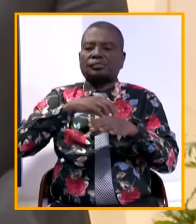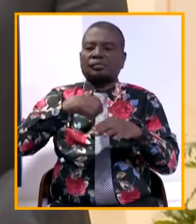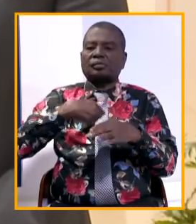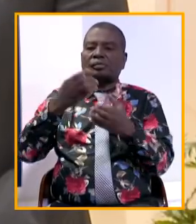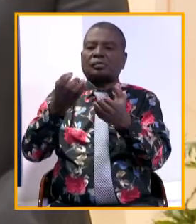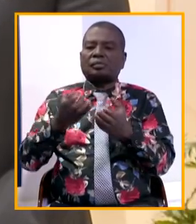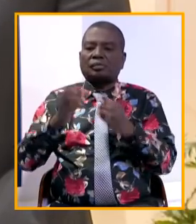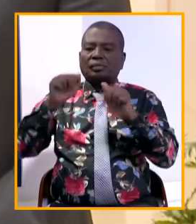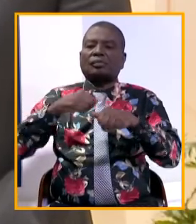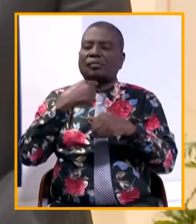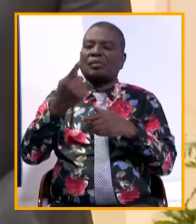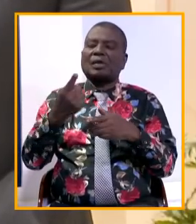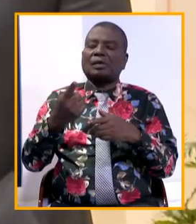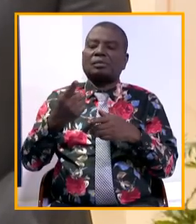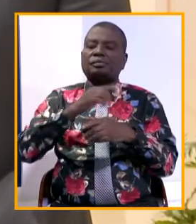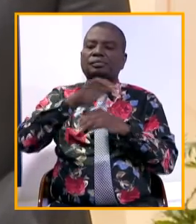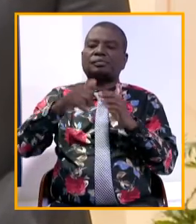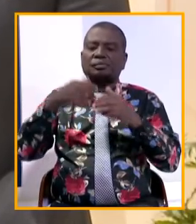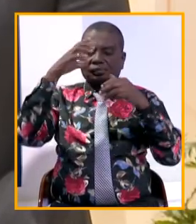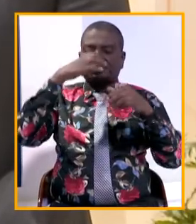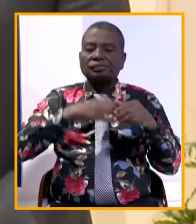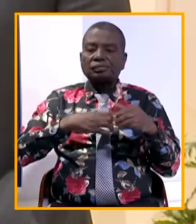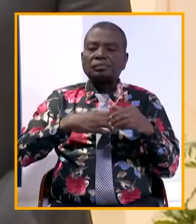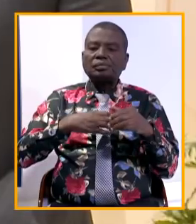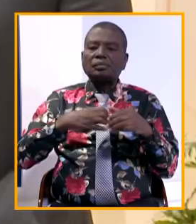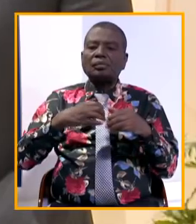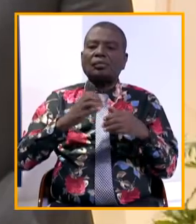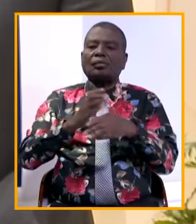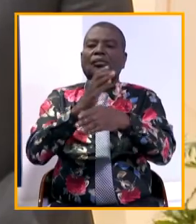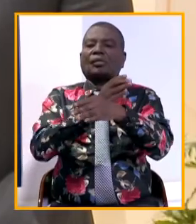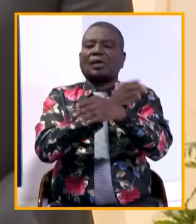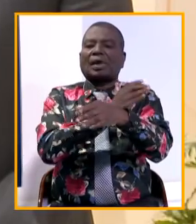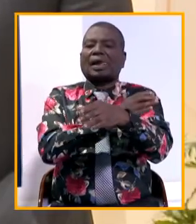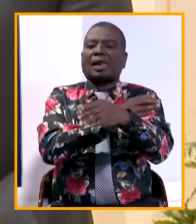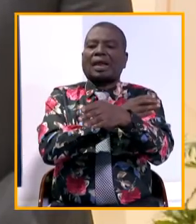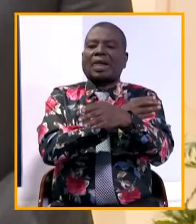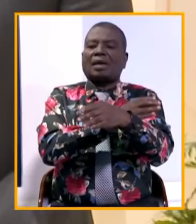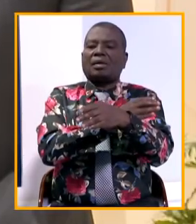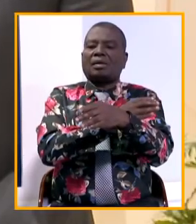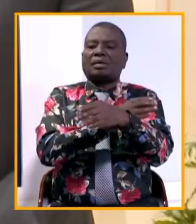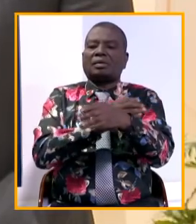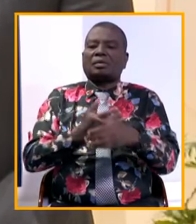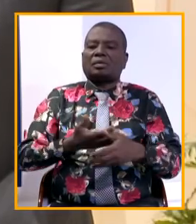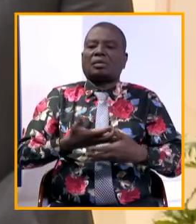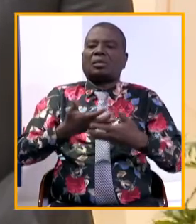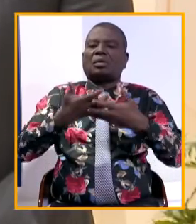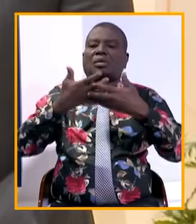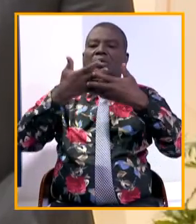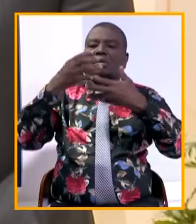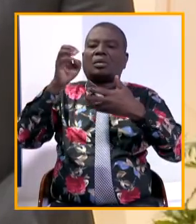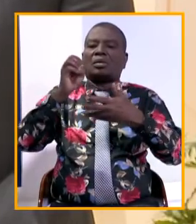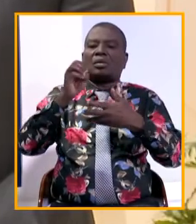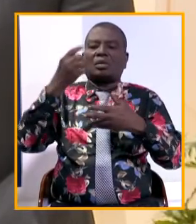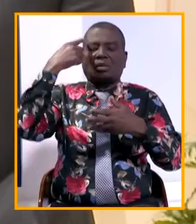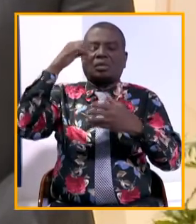peux qu'exprimer ici tous mes voeux de progrès et de prospérité